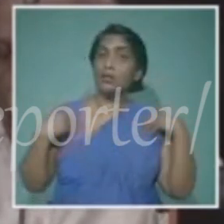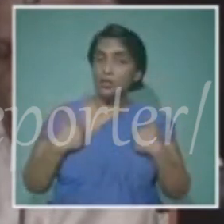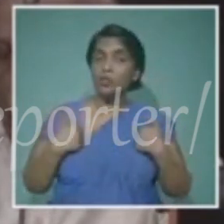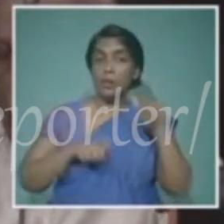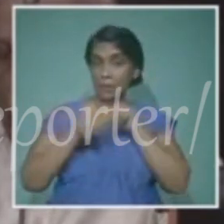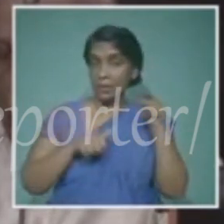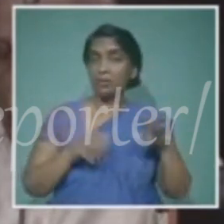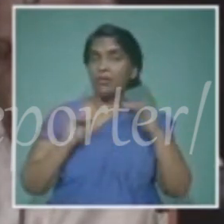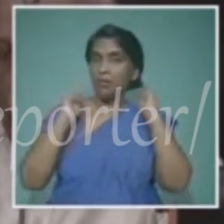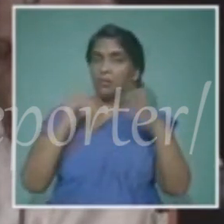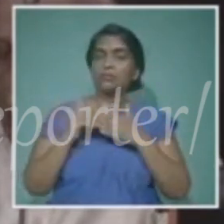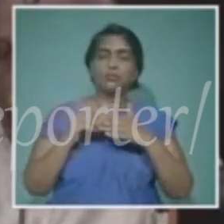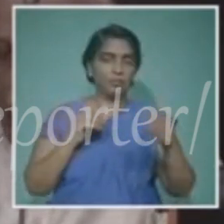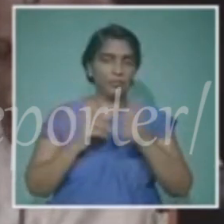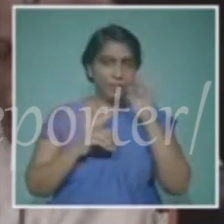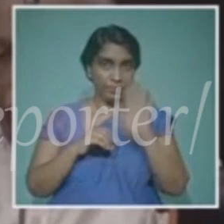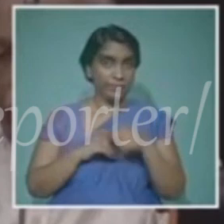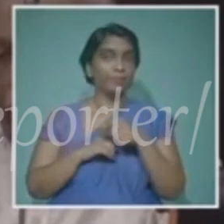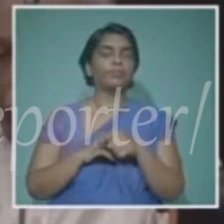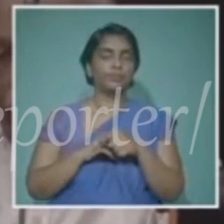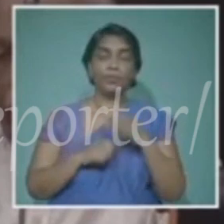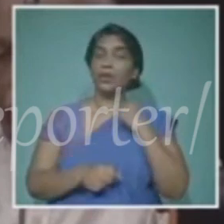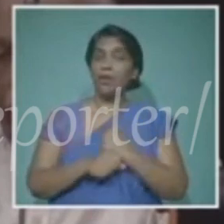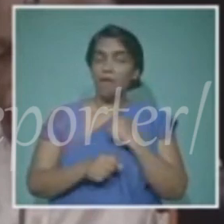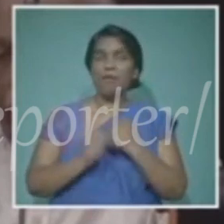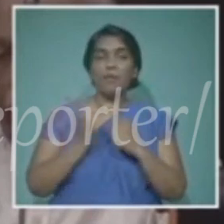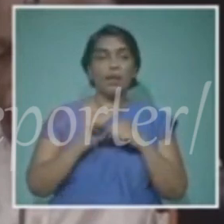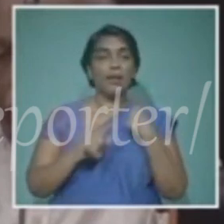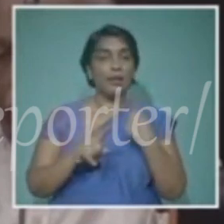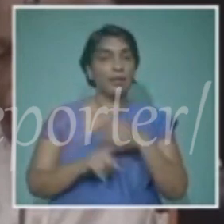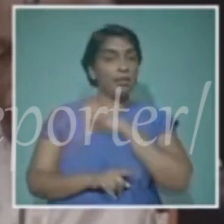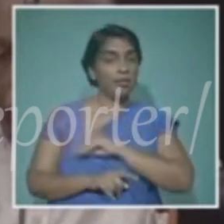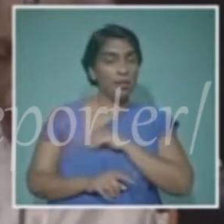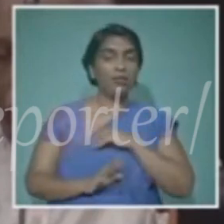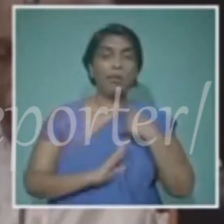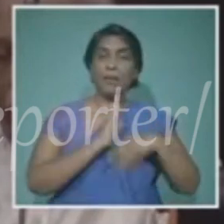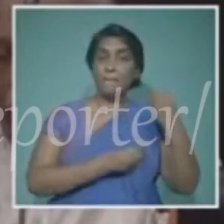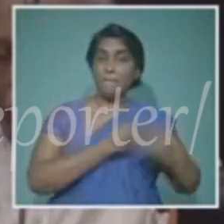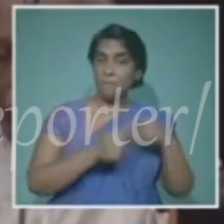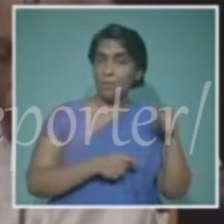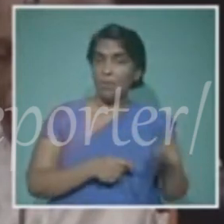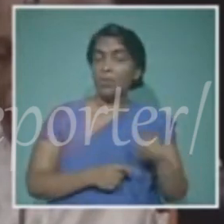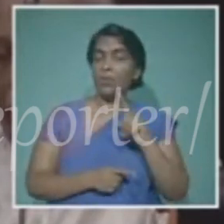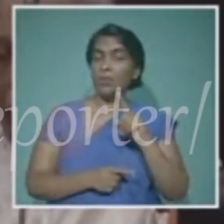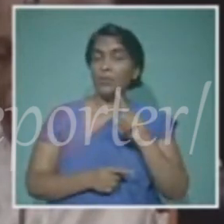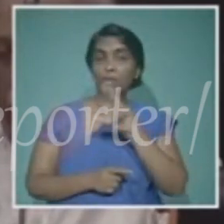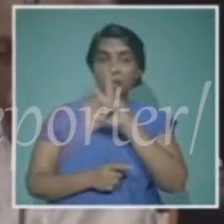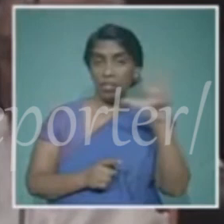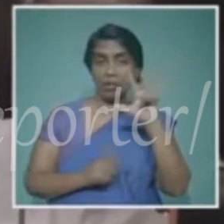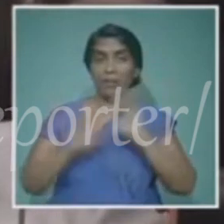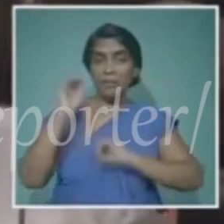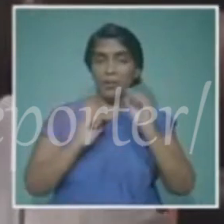සේවා යහපත් පරිදි පවත්වාගෙන යන්ට නම් රජයේ බදු ආදායම දළ දේශීය නිෂ්පාදිතයෙන් 18%